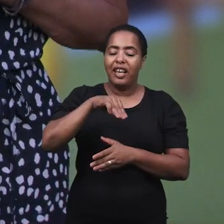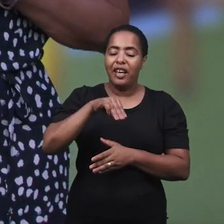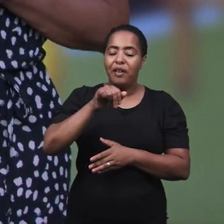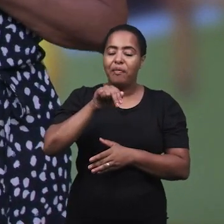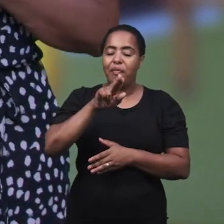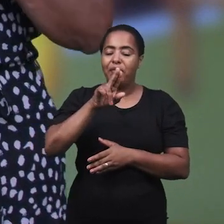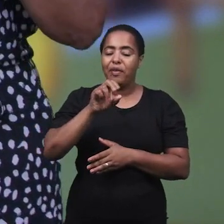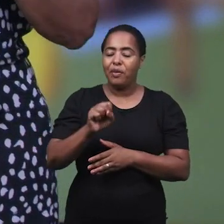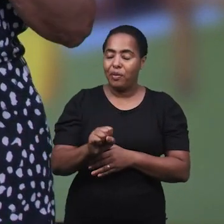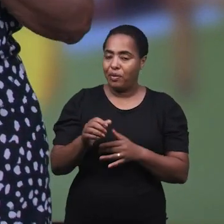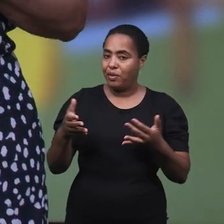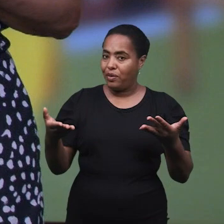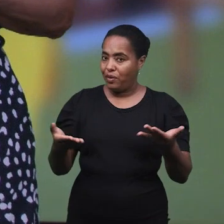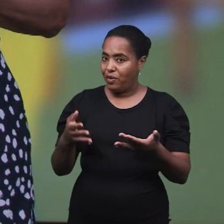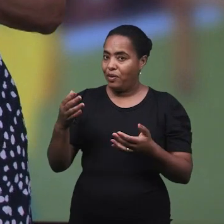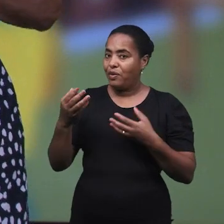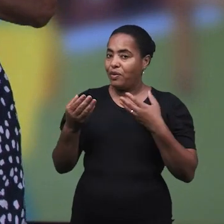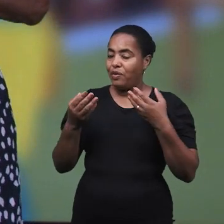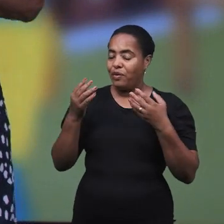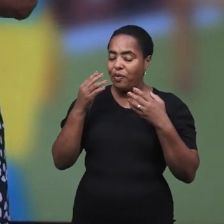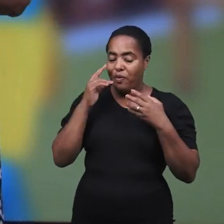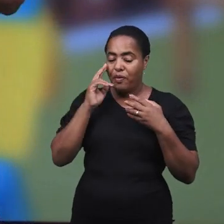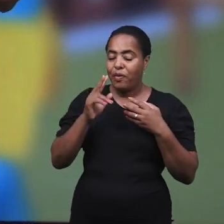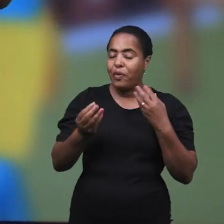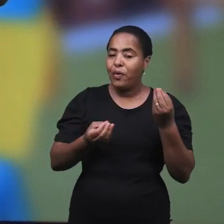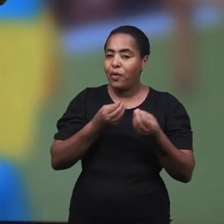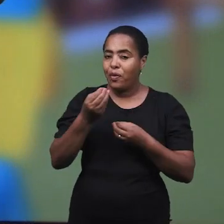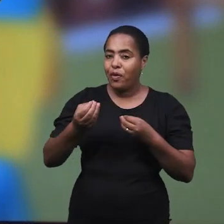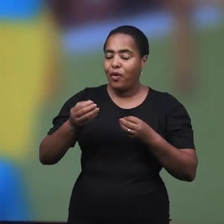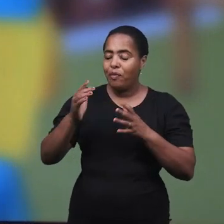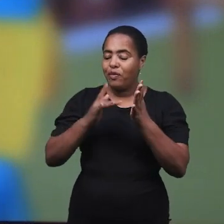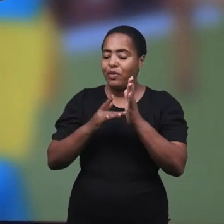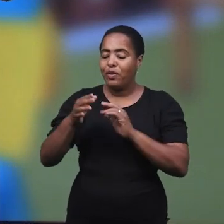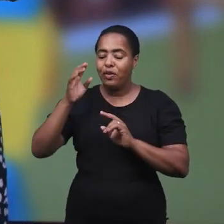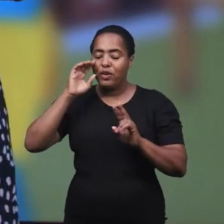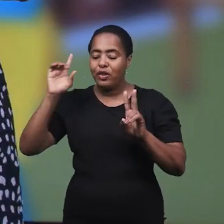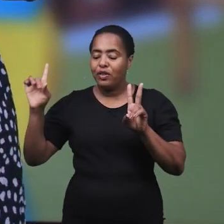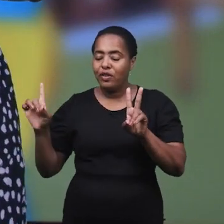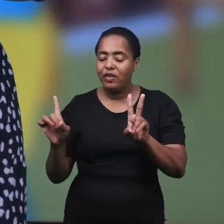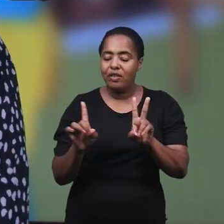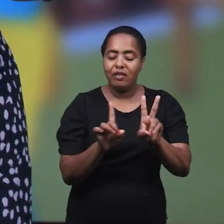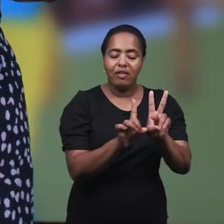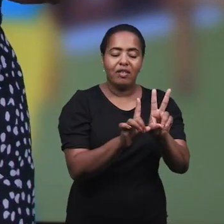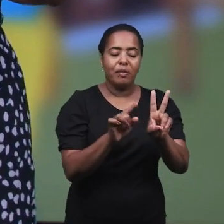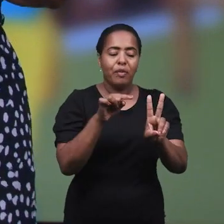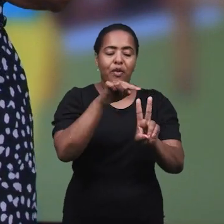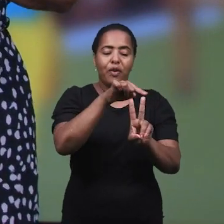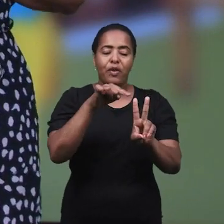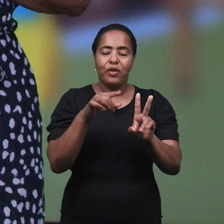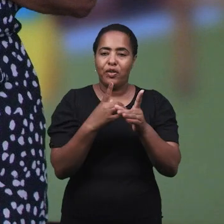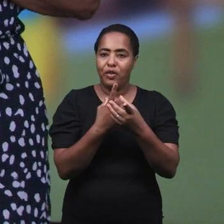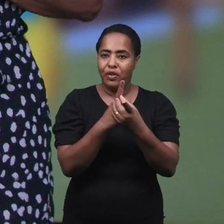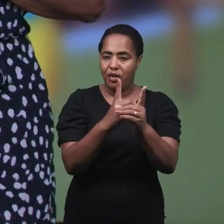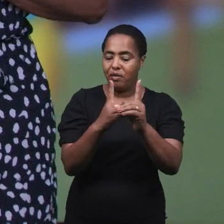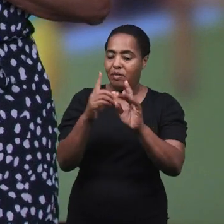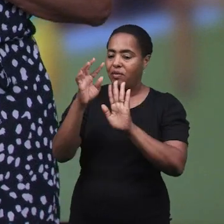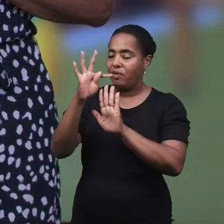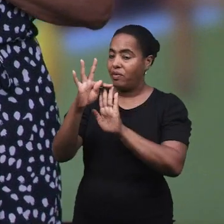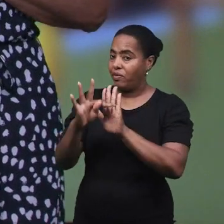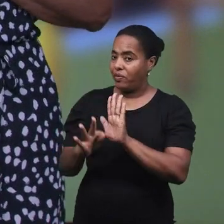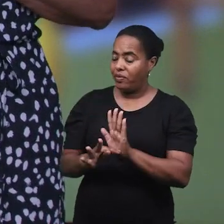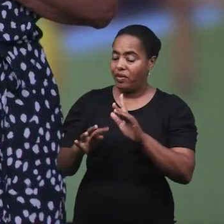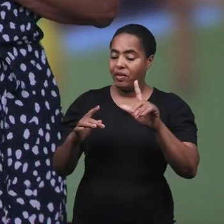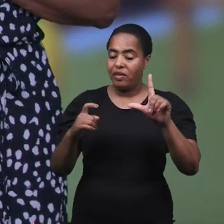d'Emmaüs. Aujourd'hui, nous allons voir comment Jésus s'est révélé à deux de ses disciples. Nous allons lire